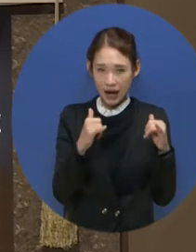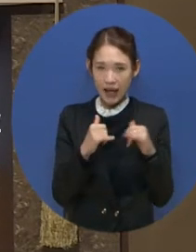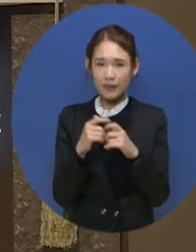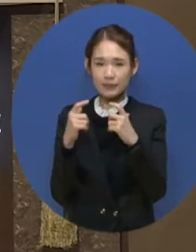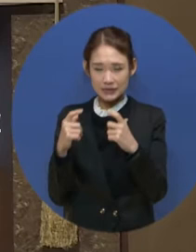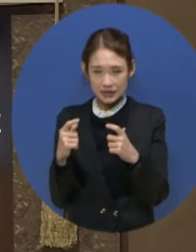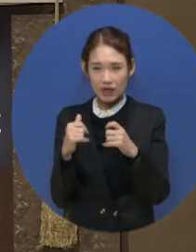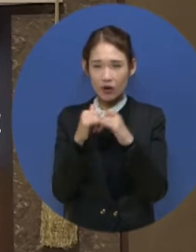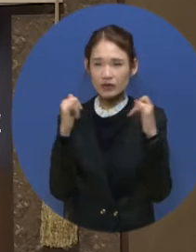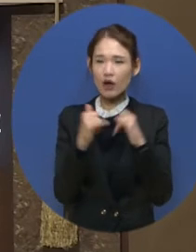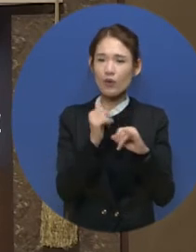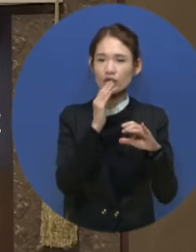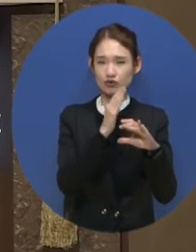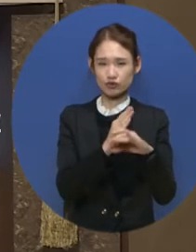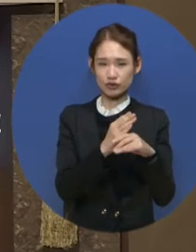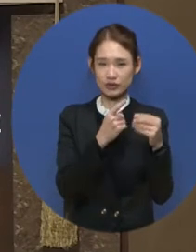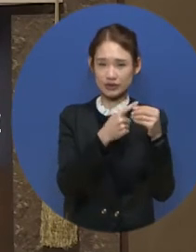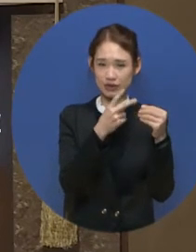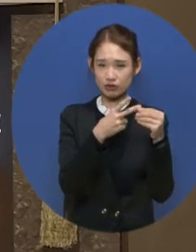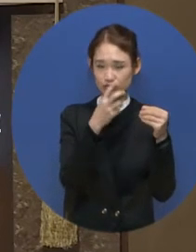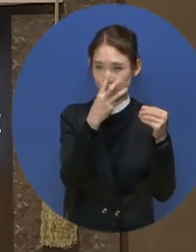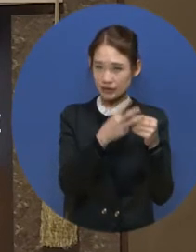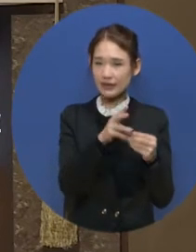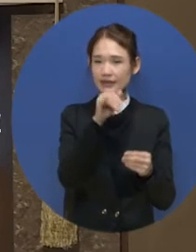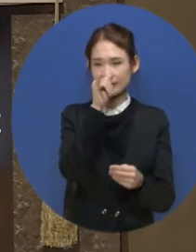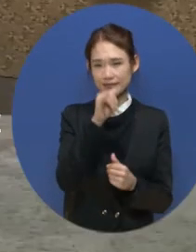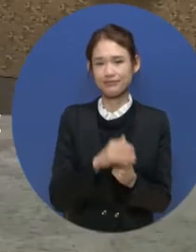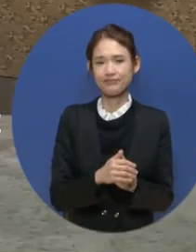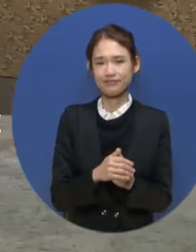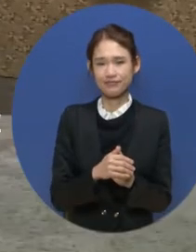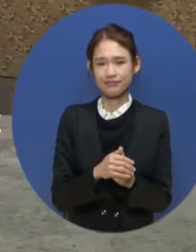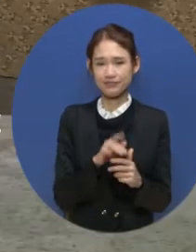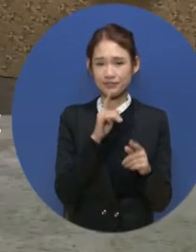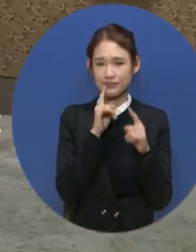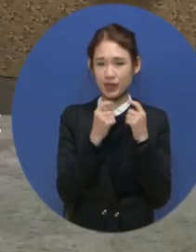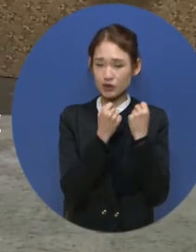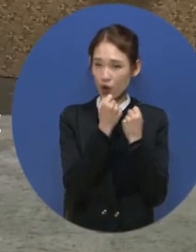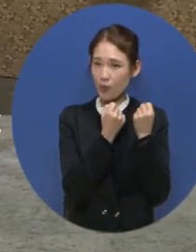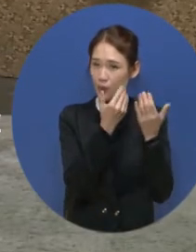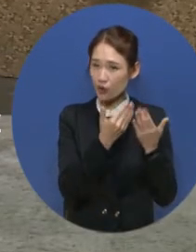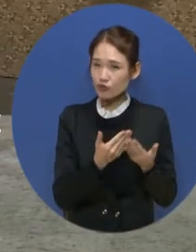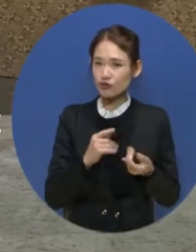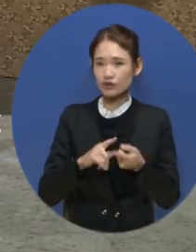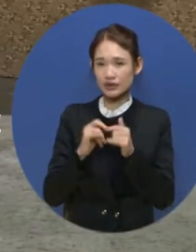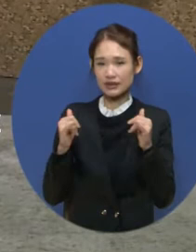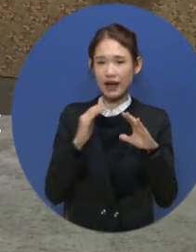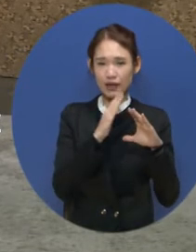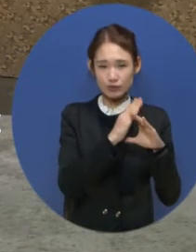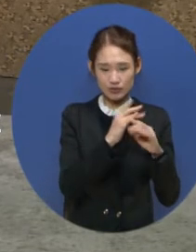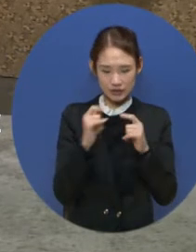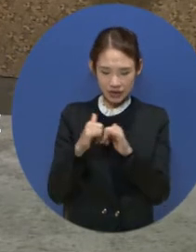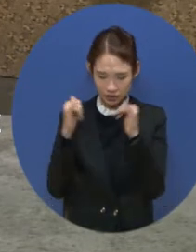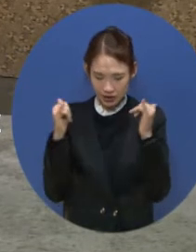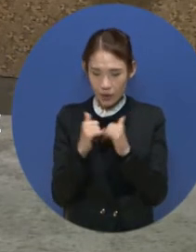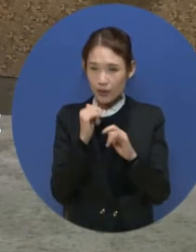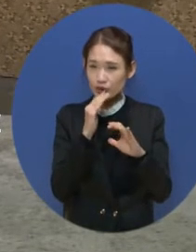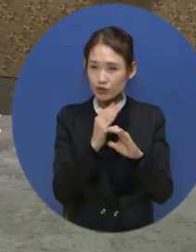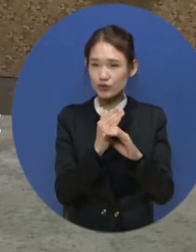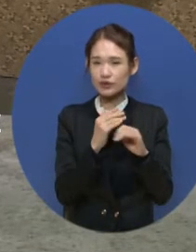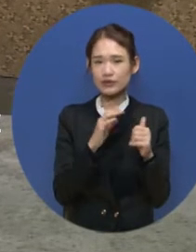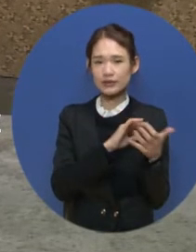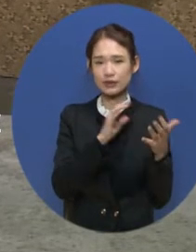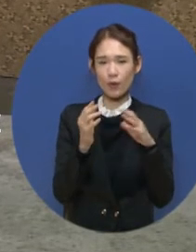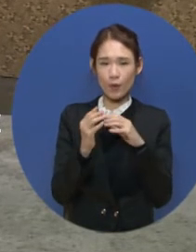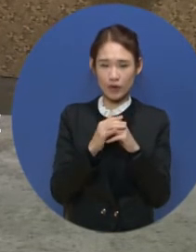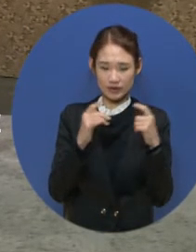글로 컬리지 이렇게 3가지로 하고 있습니다 4 이제 말씀해주신 것처럼 그 사람 중심 또 지역사회 중심 부터 글로컬 이제 이